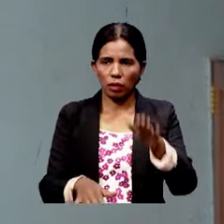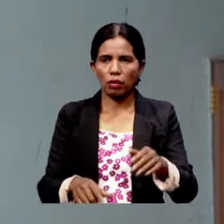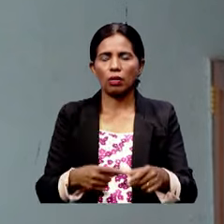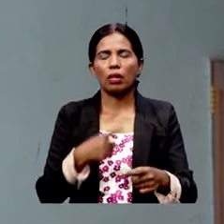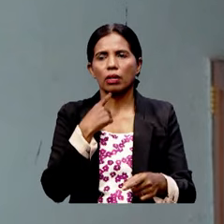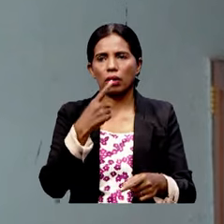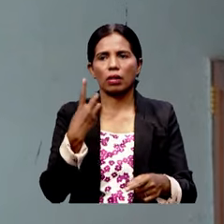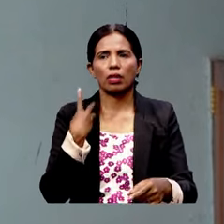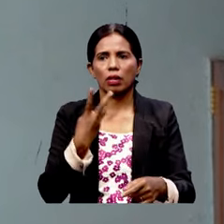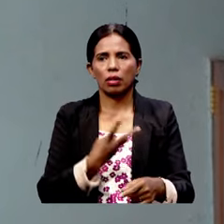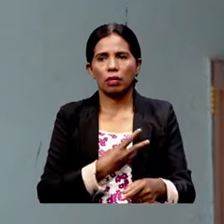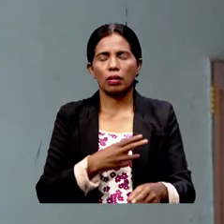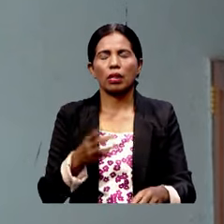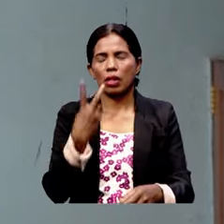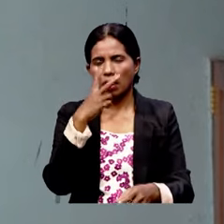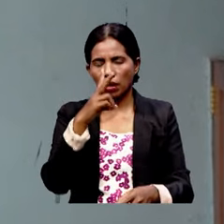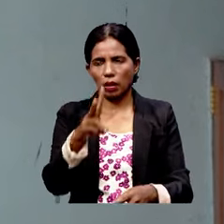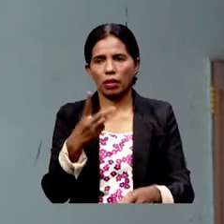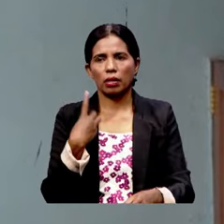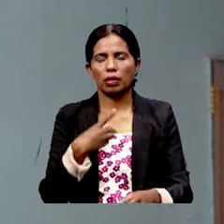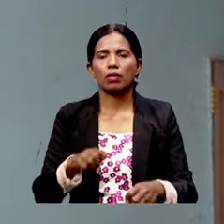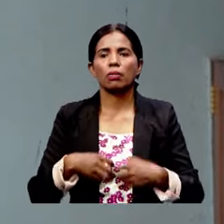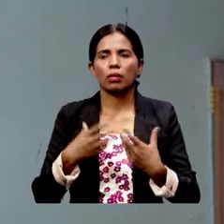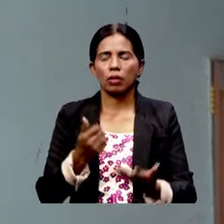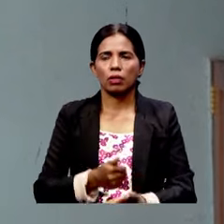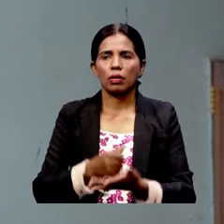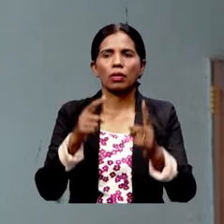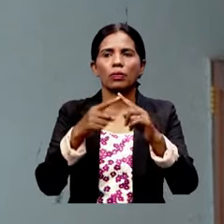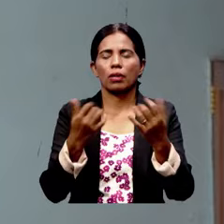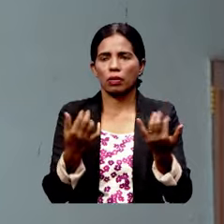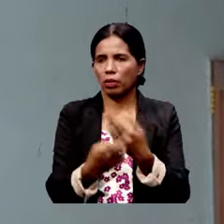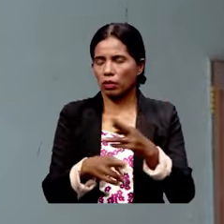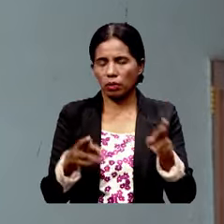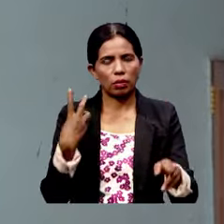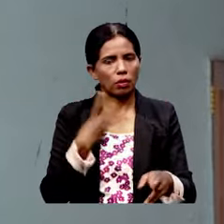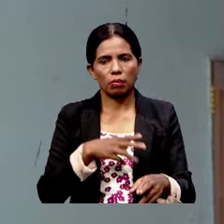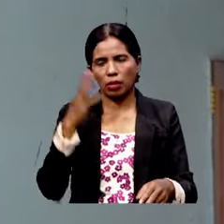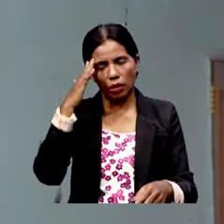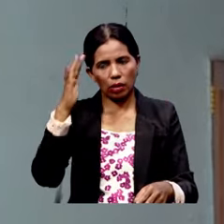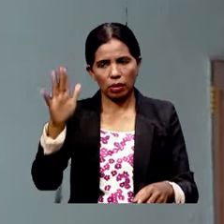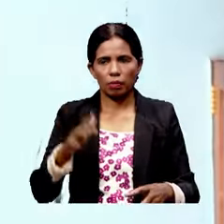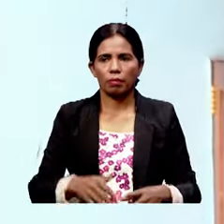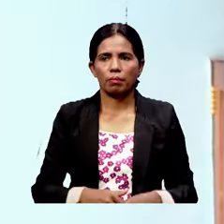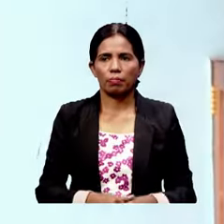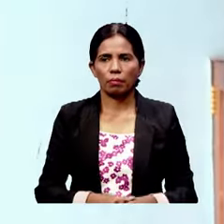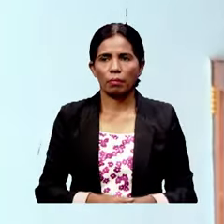nem para avam ver que turus botou magari ida tu insa para bele tu mais be tu agora nia resultado mas a milaro.